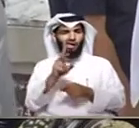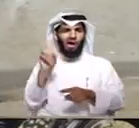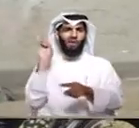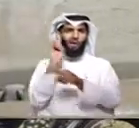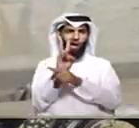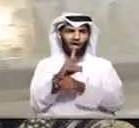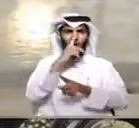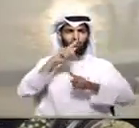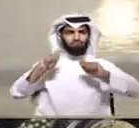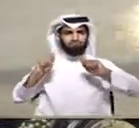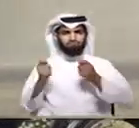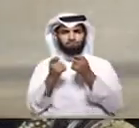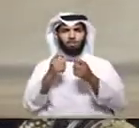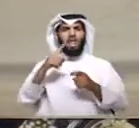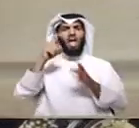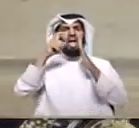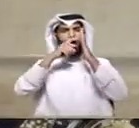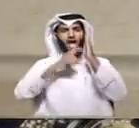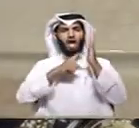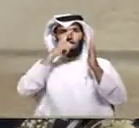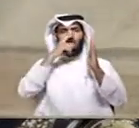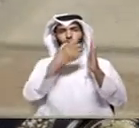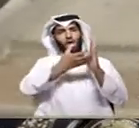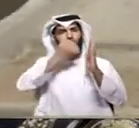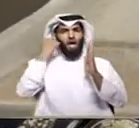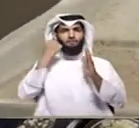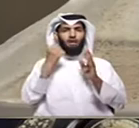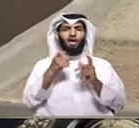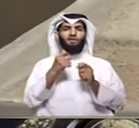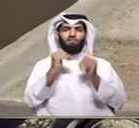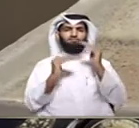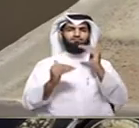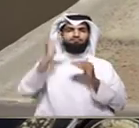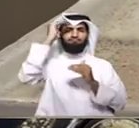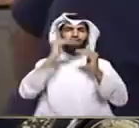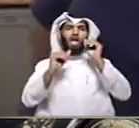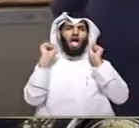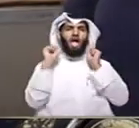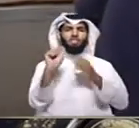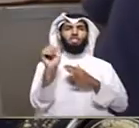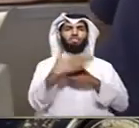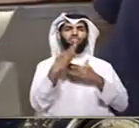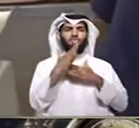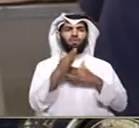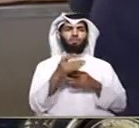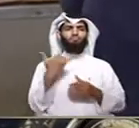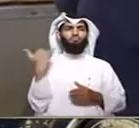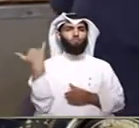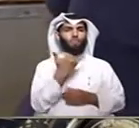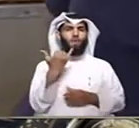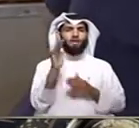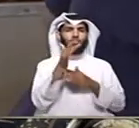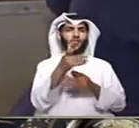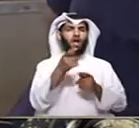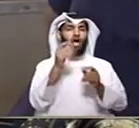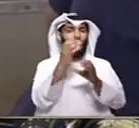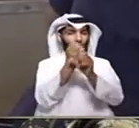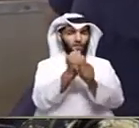منافية لقوانين السوق المنظمة للمزادات في أسواق الأسماك حفاظا على الأسعار الحقيقية